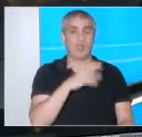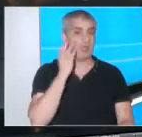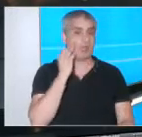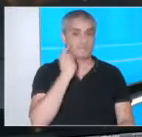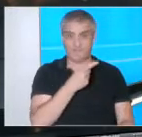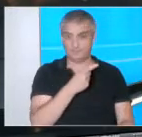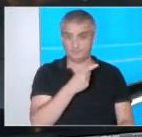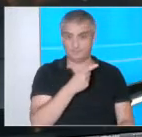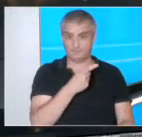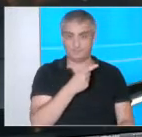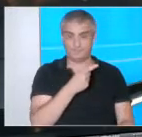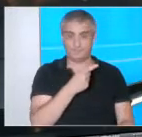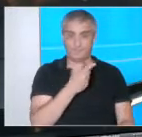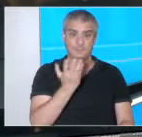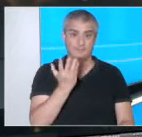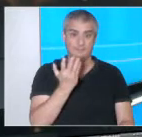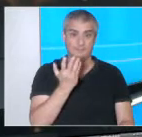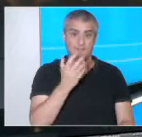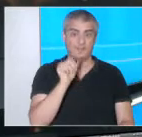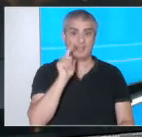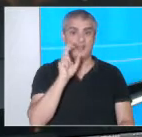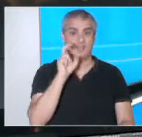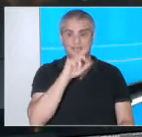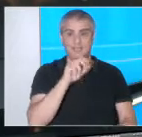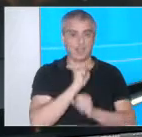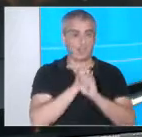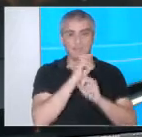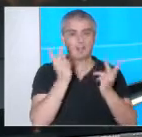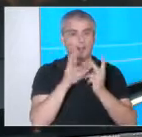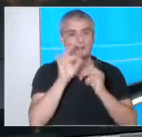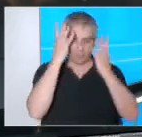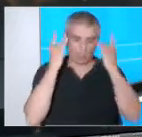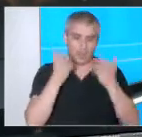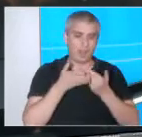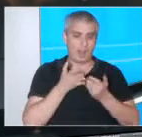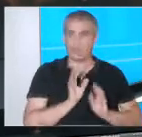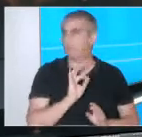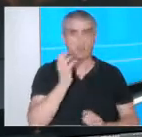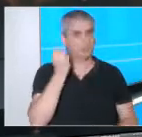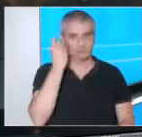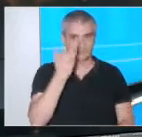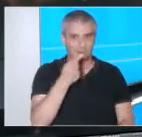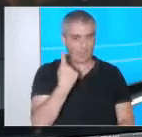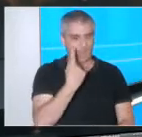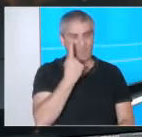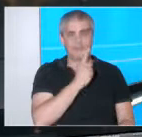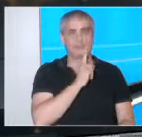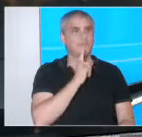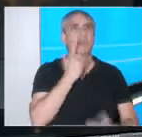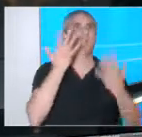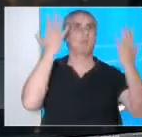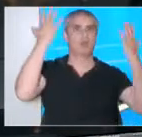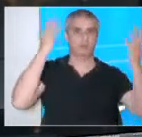אבינו את אליעזר, העבד שלו, למצוא קלה לבן שלו. עכשיו, זה לא סתם קלה, זה אחת מאימהות האומה.